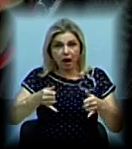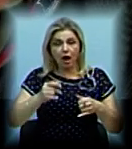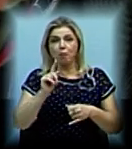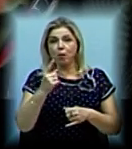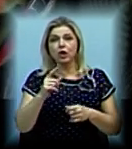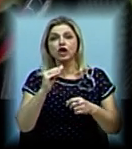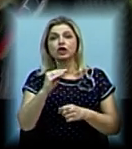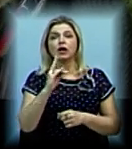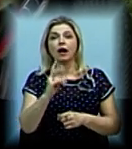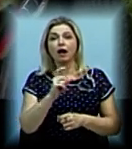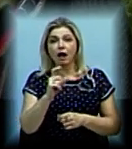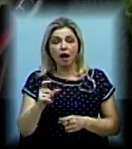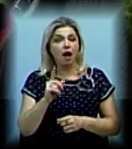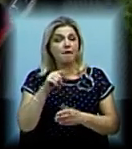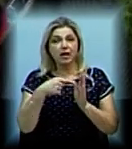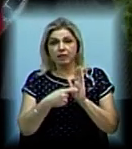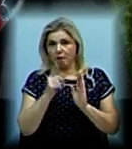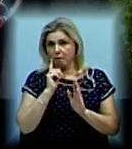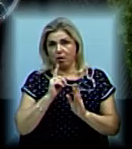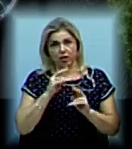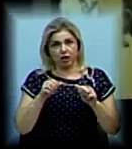ЖКГ питання ніяк не вирішується.